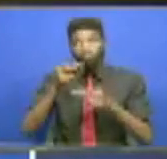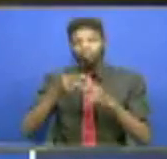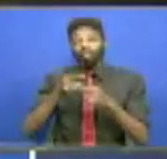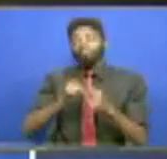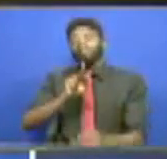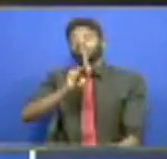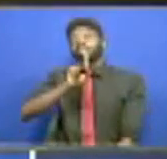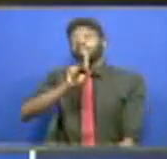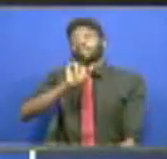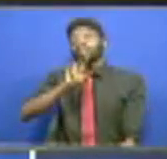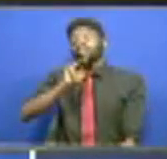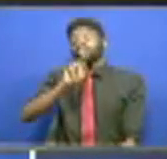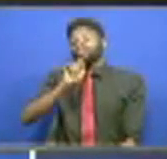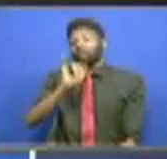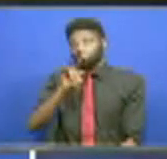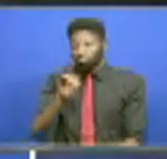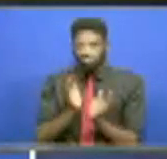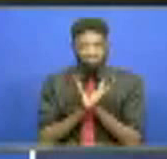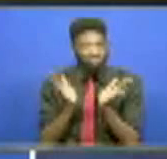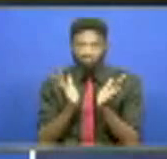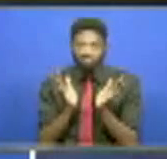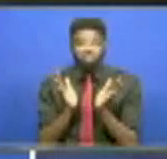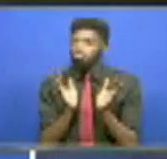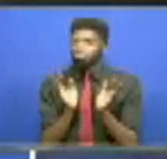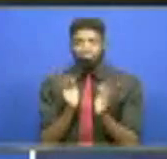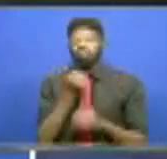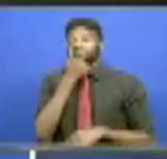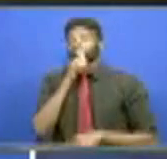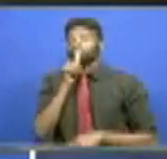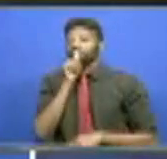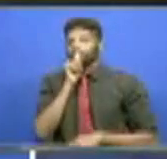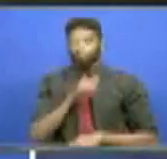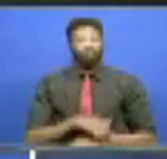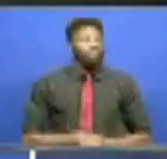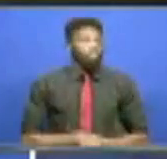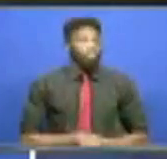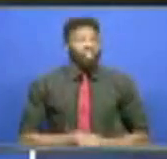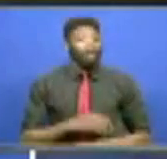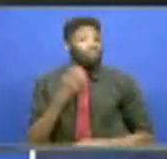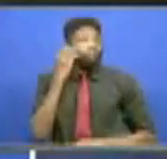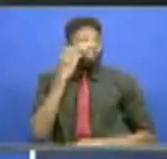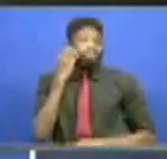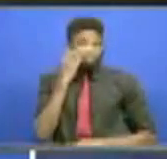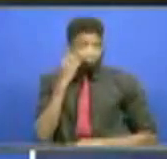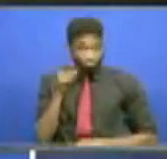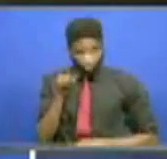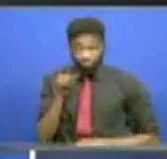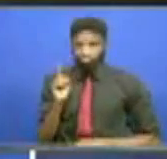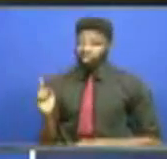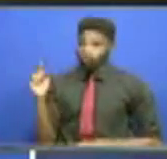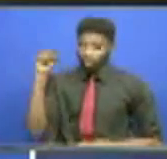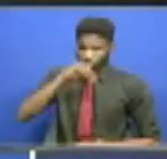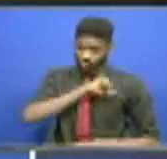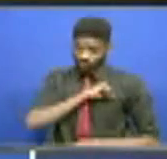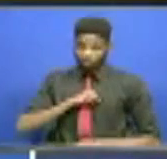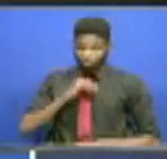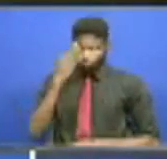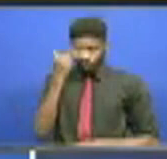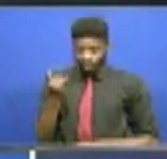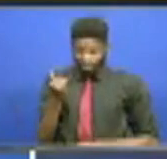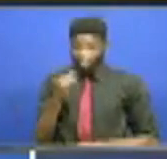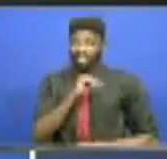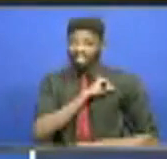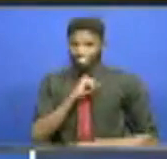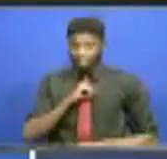wananchi na vyombo vya habari. Matiang’i aliitwa na Bunge la Seneti kufuatia malalamishi ya maseneta kuwa kukamatwa